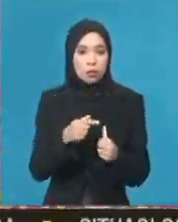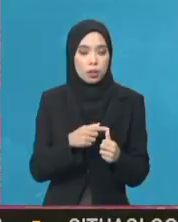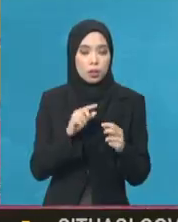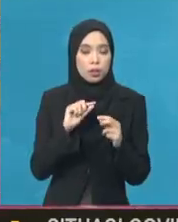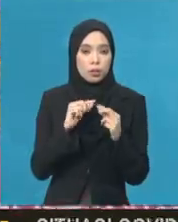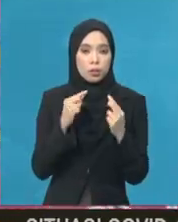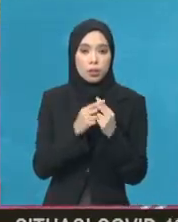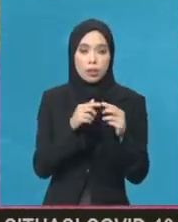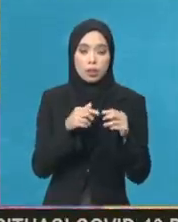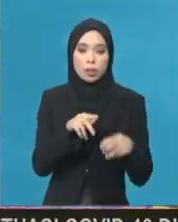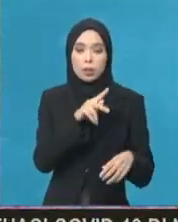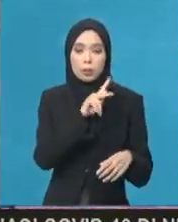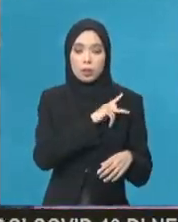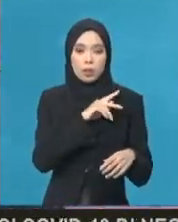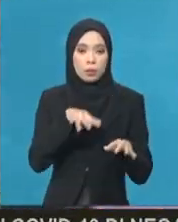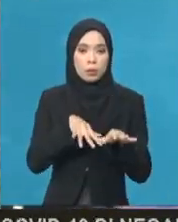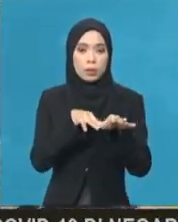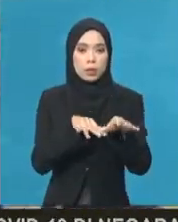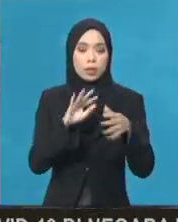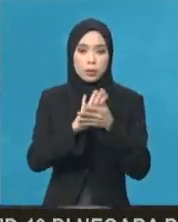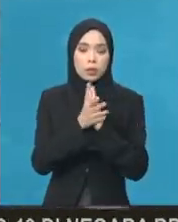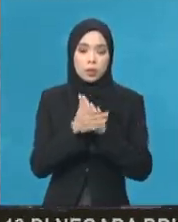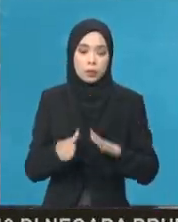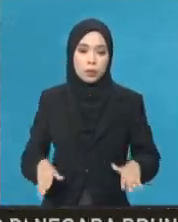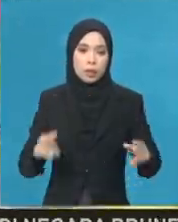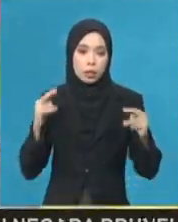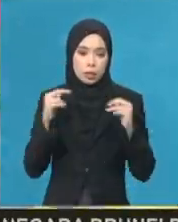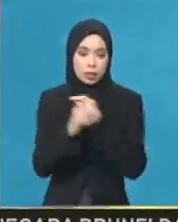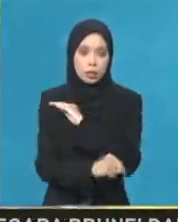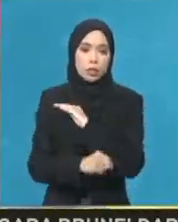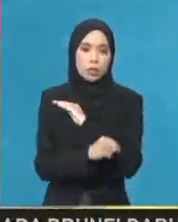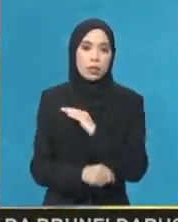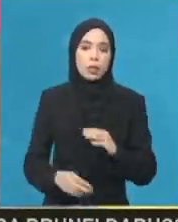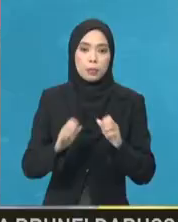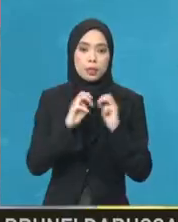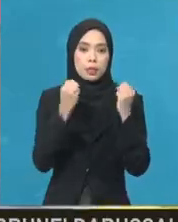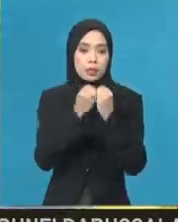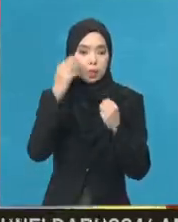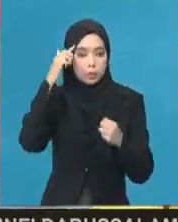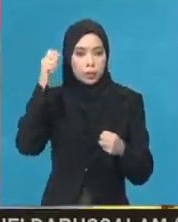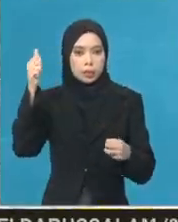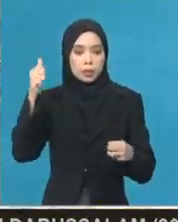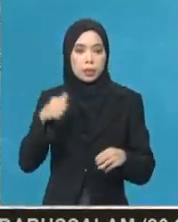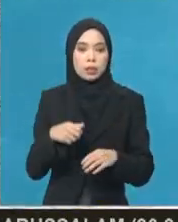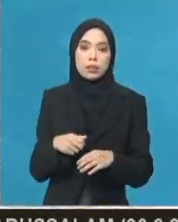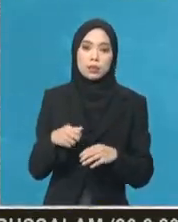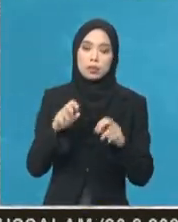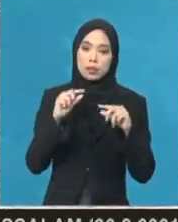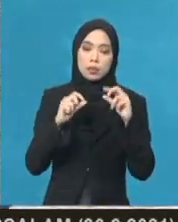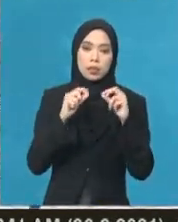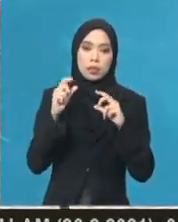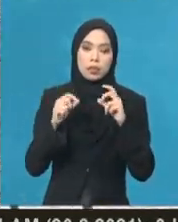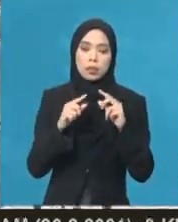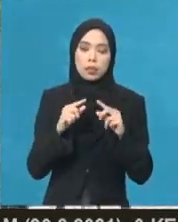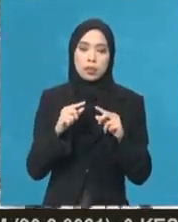kepala perbarisan keamanan negara masyarakat Bastari sektor awam dan swasta pergerakan awam sektor